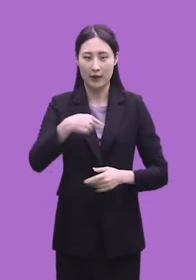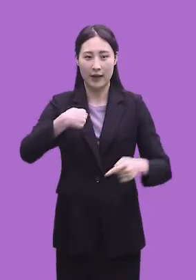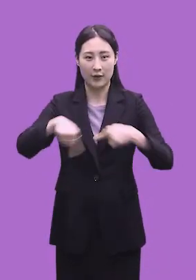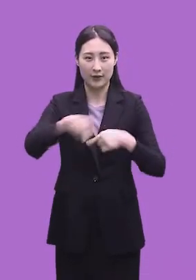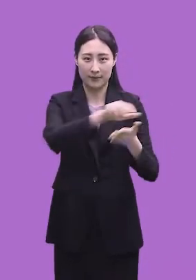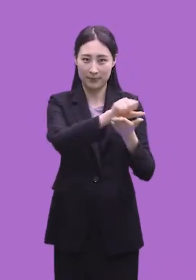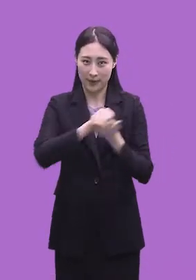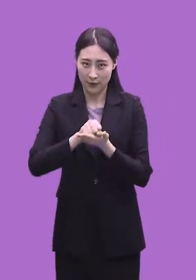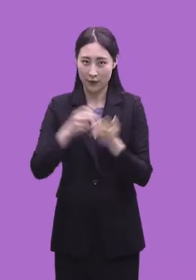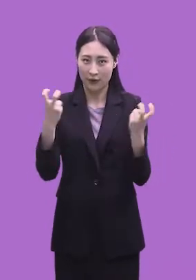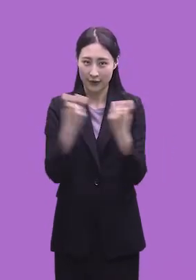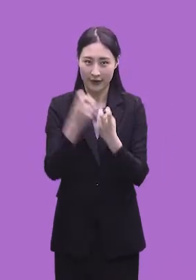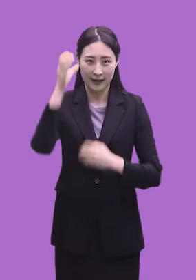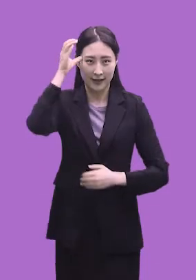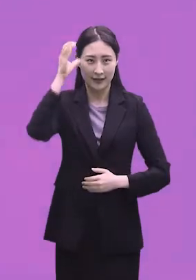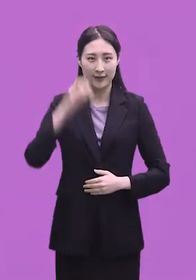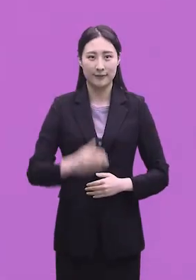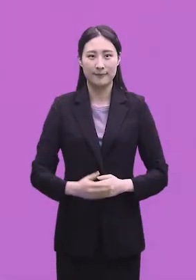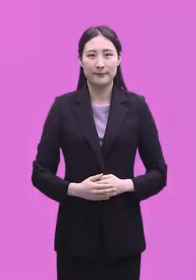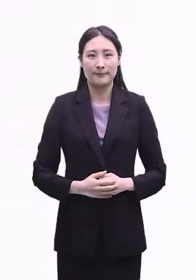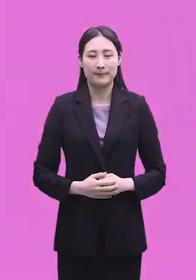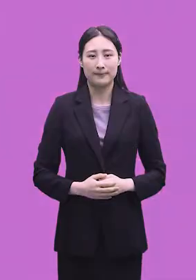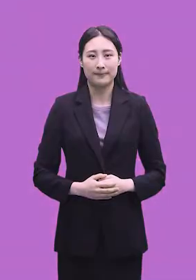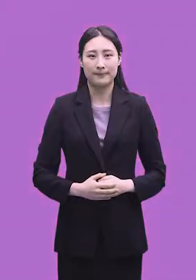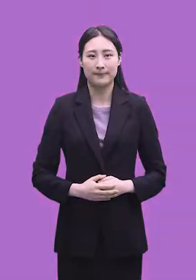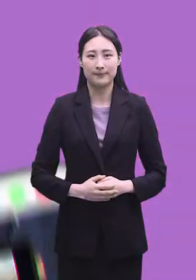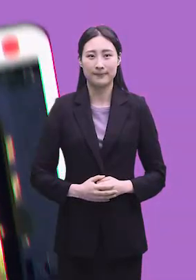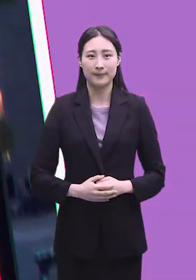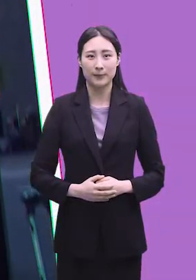정책에 반영될지 기대됩니다.